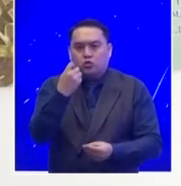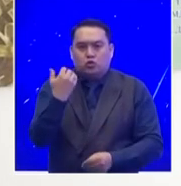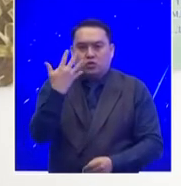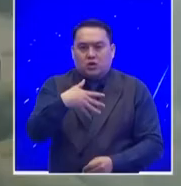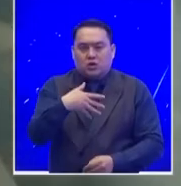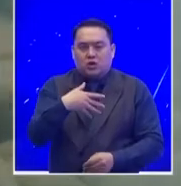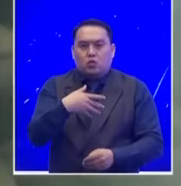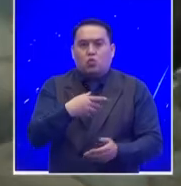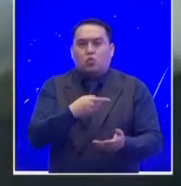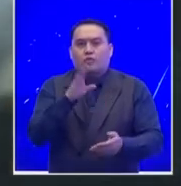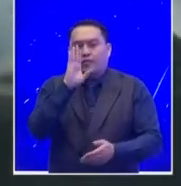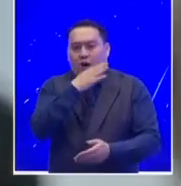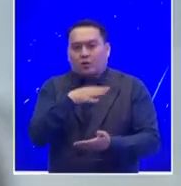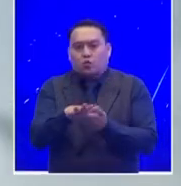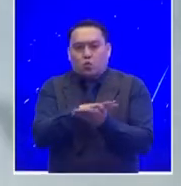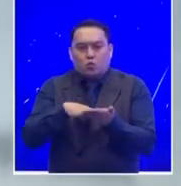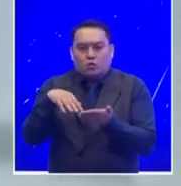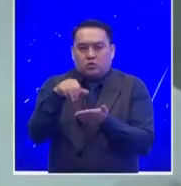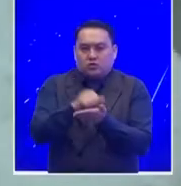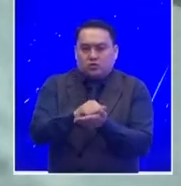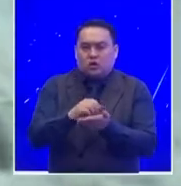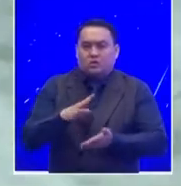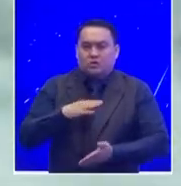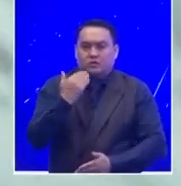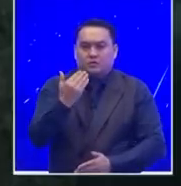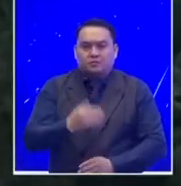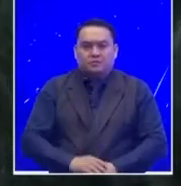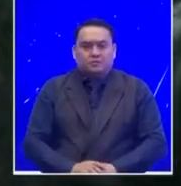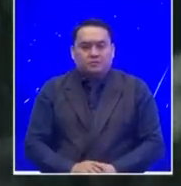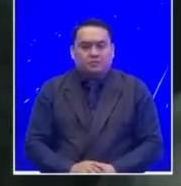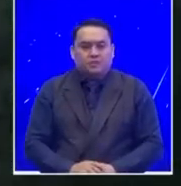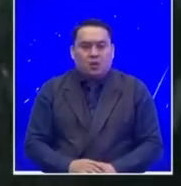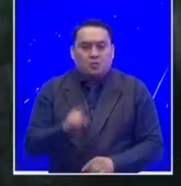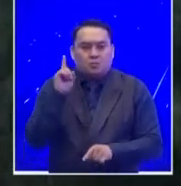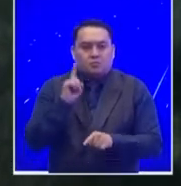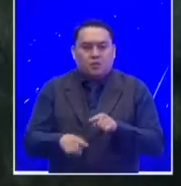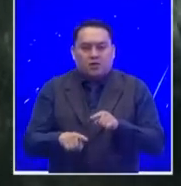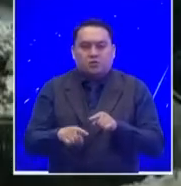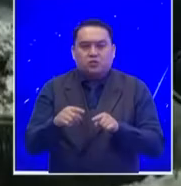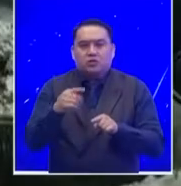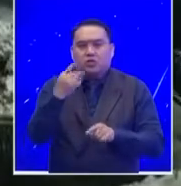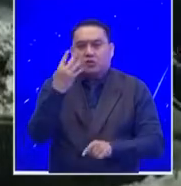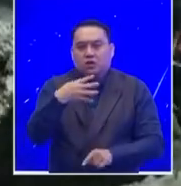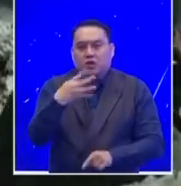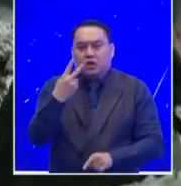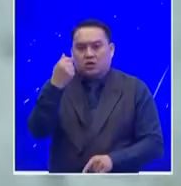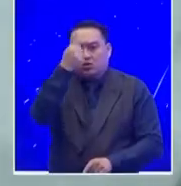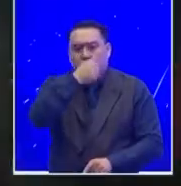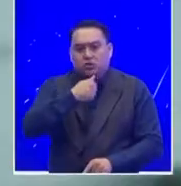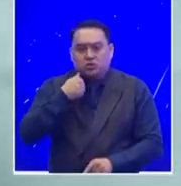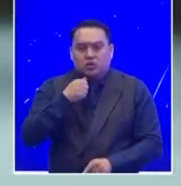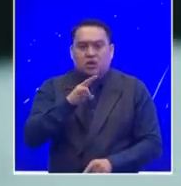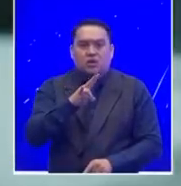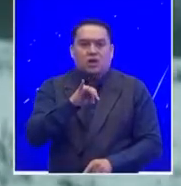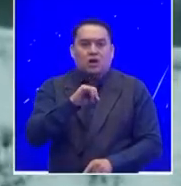жойғаны хабарланады. Батылда бекем қимылдайтын Төлеген Тоқтаров ерлігі майдан даласында тез тарады. Әсіресе 1942 жылы